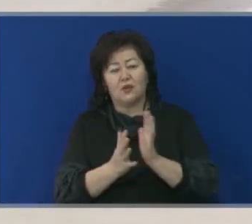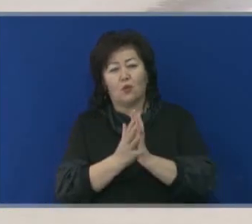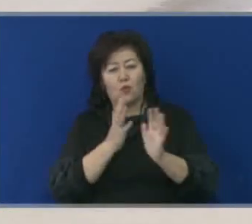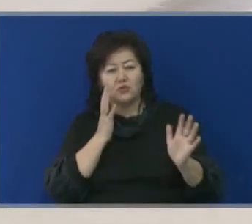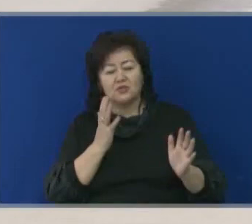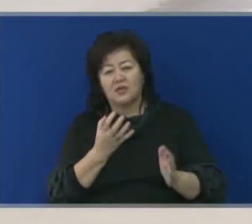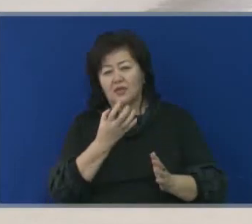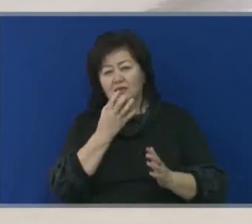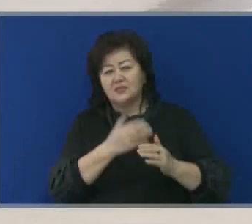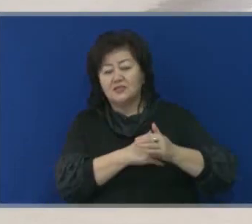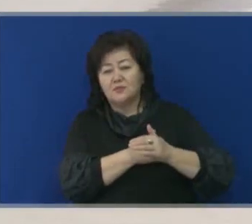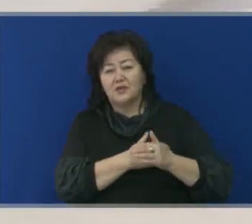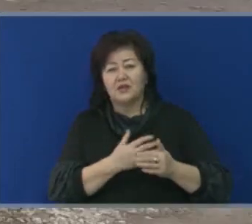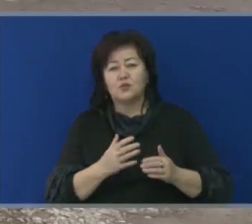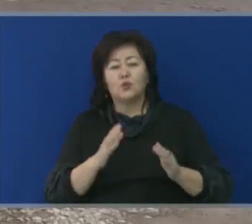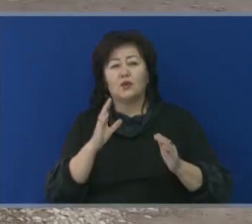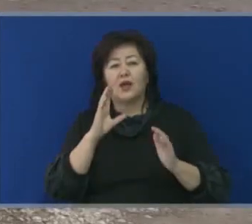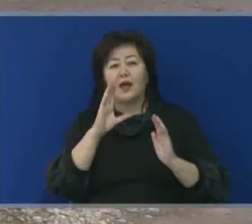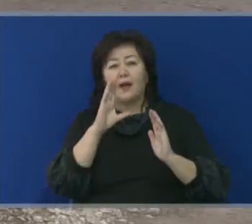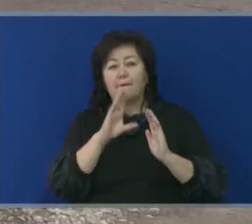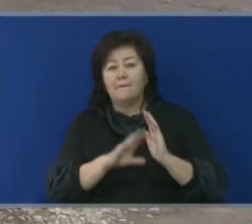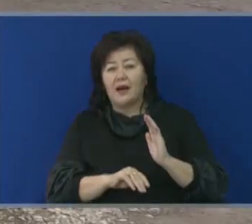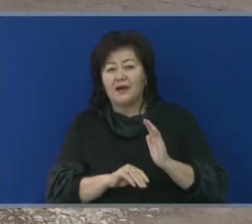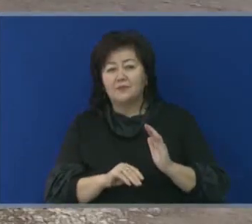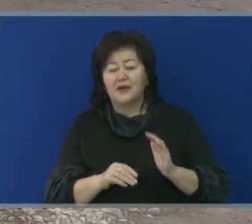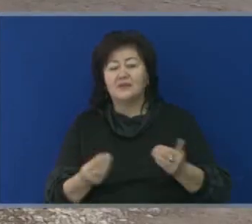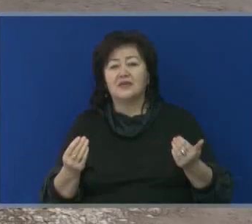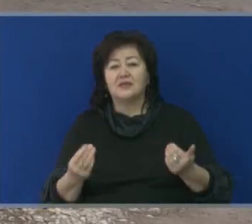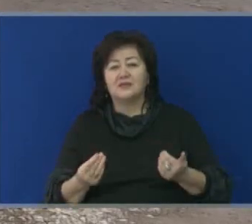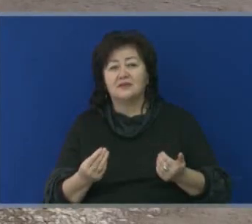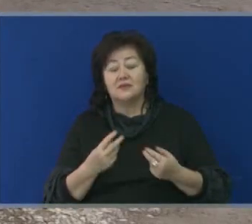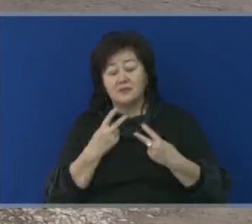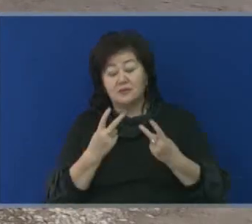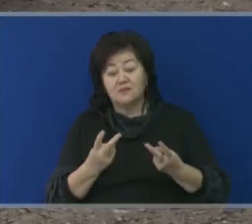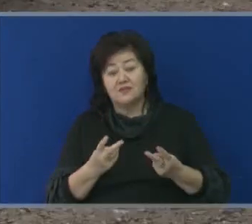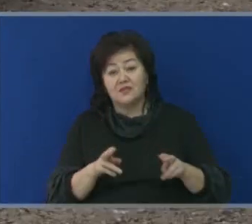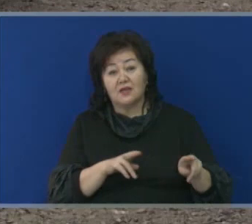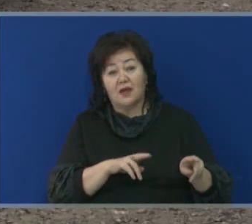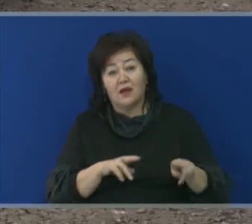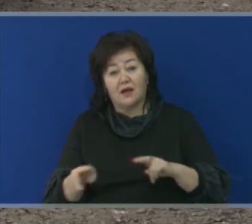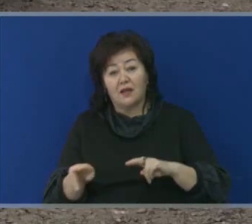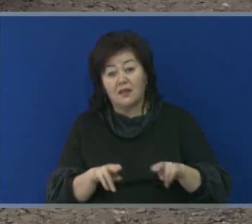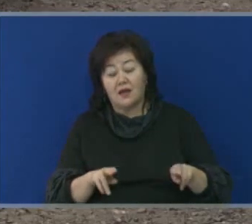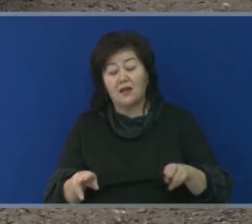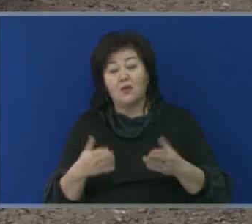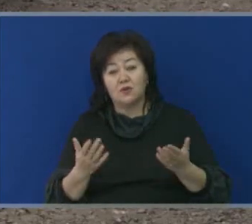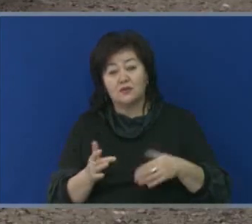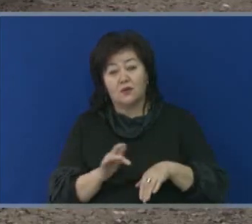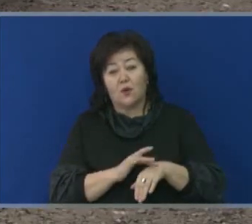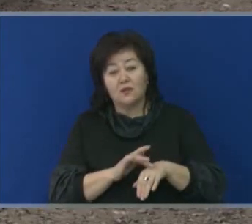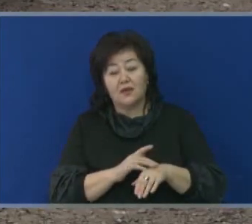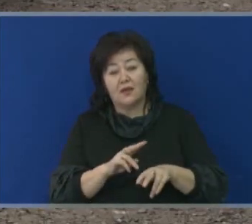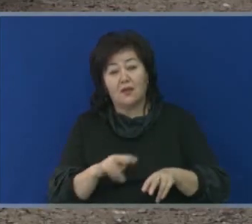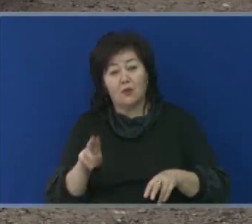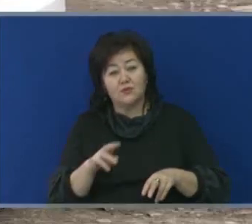Температура воздуха начинает падать с каждым днем. Сегодня даже выпал снег, и местами в городе наблюдался гололед. А это значит, что водители поспешили заменить